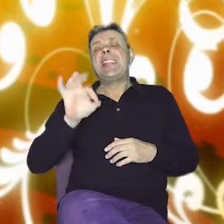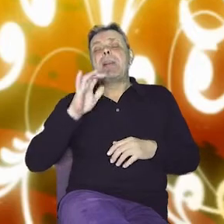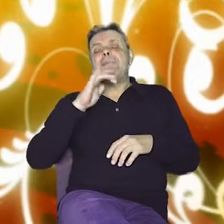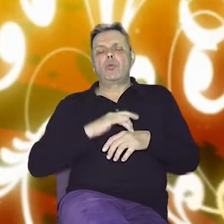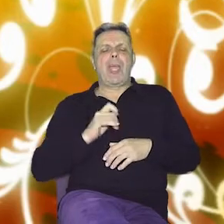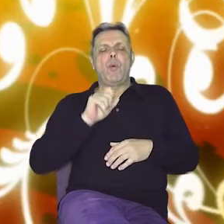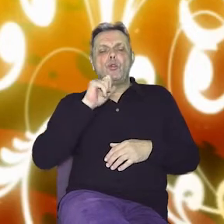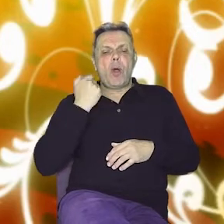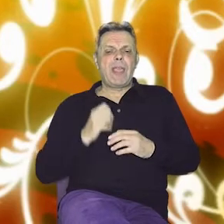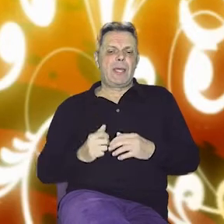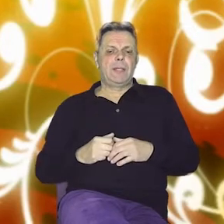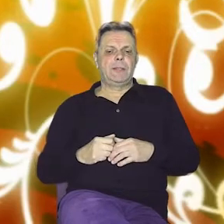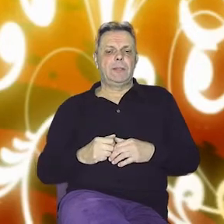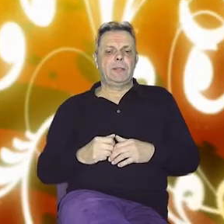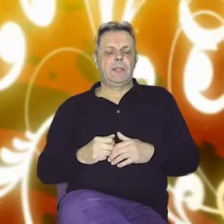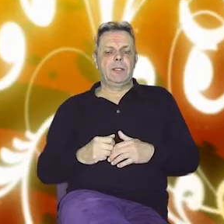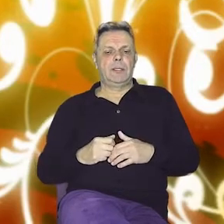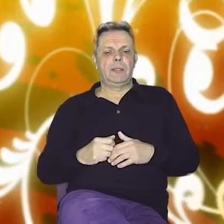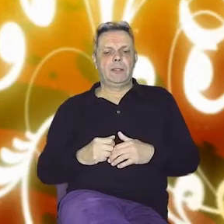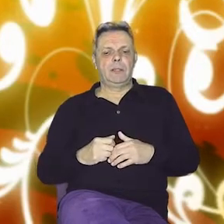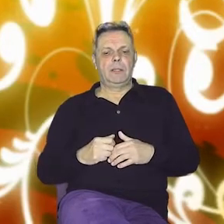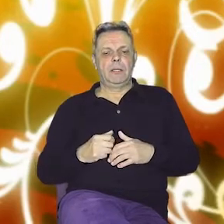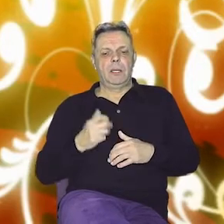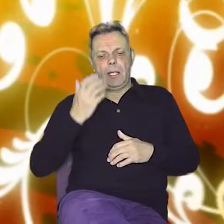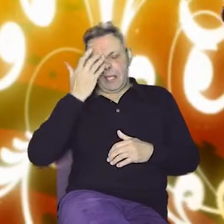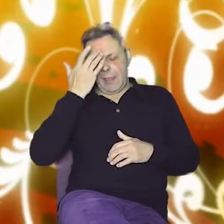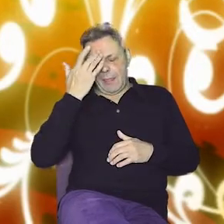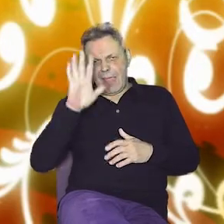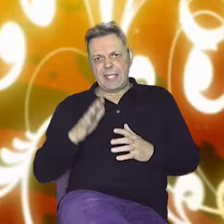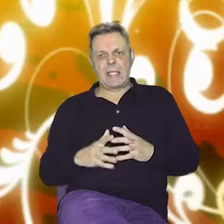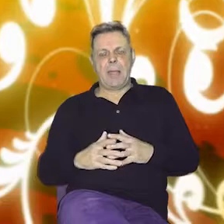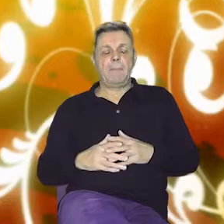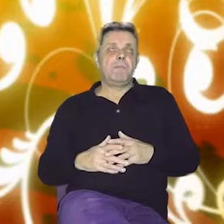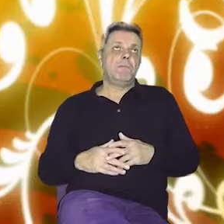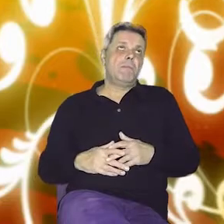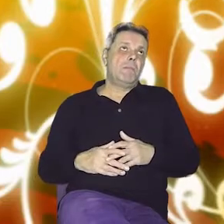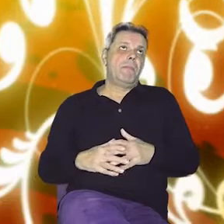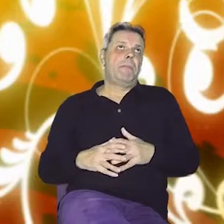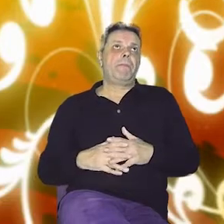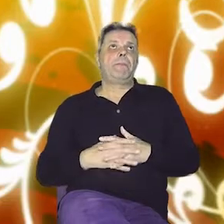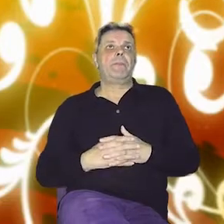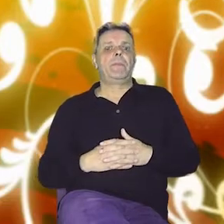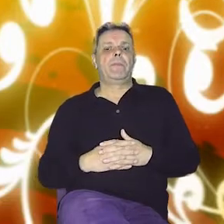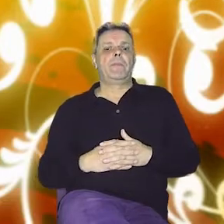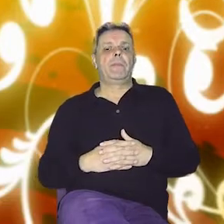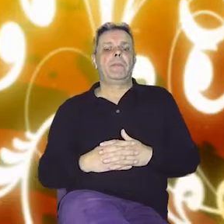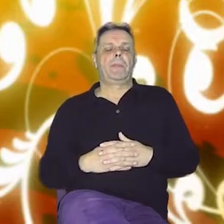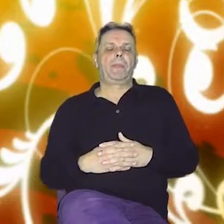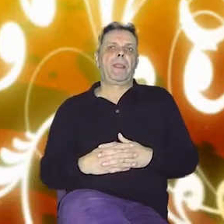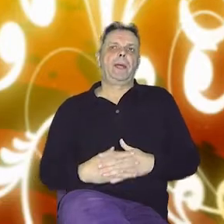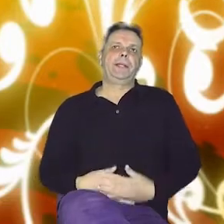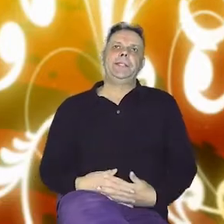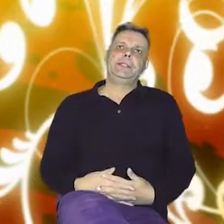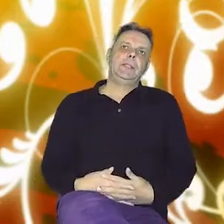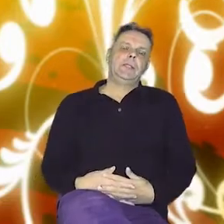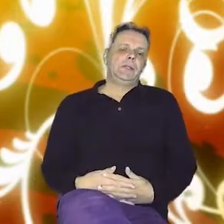Znači, čovjek zna, ne zna. On vjerojatno sluša, ali on nas ne zapamti. On sad nije zapamtio